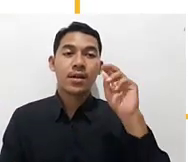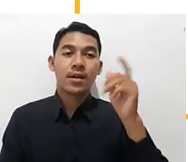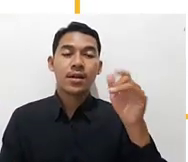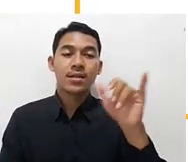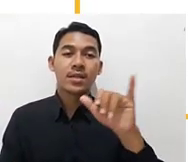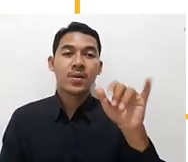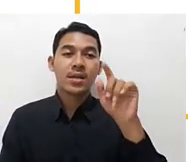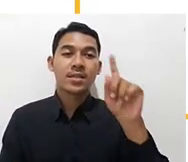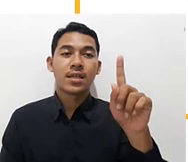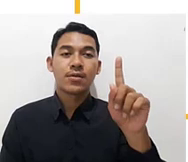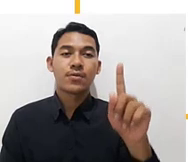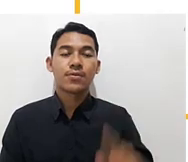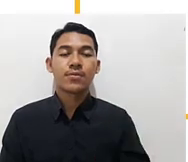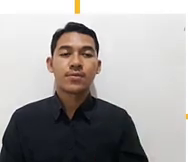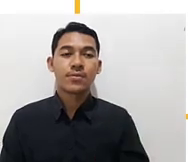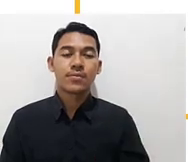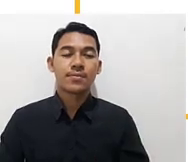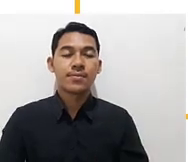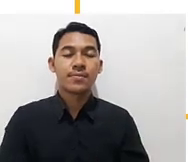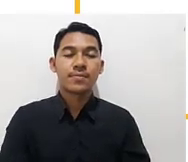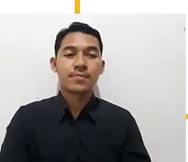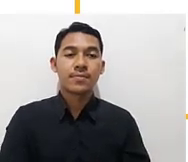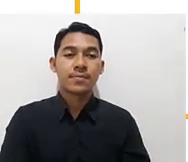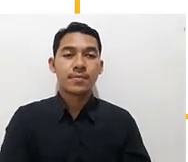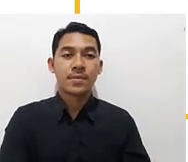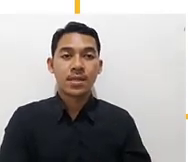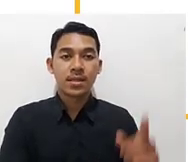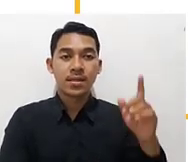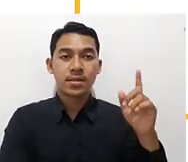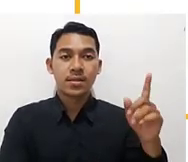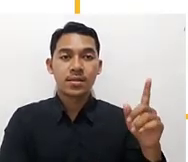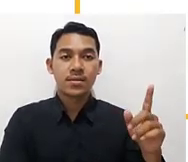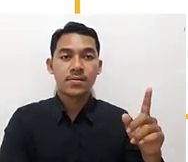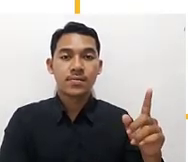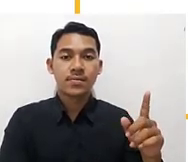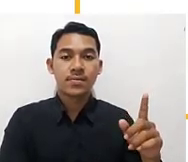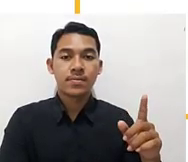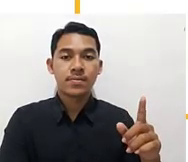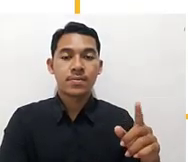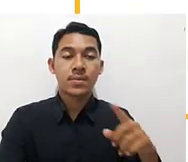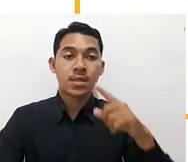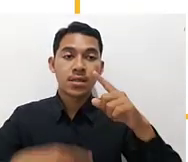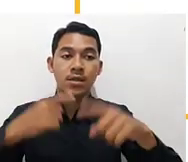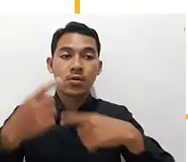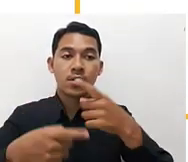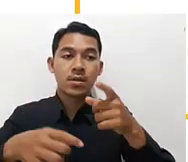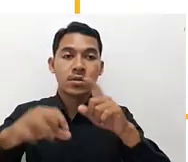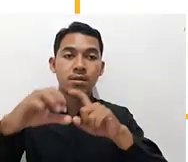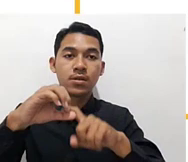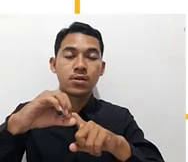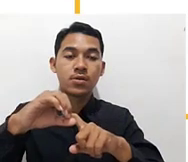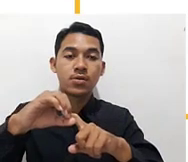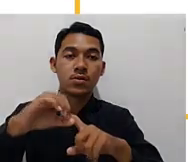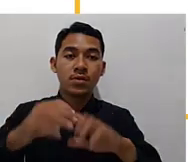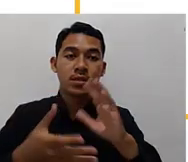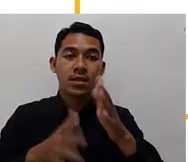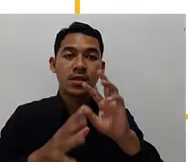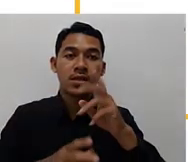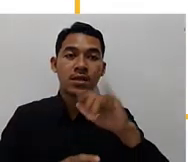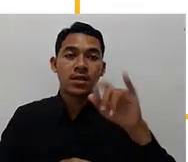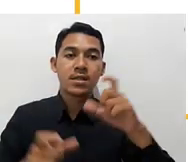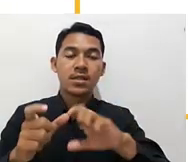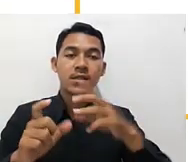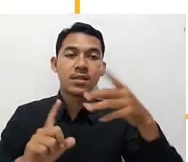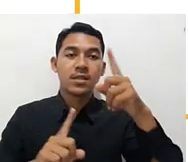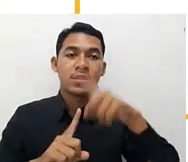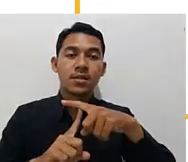dengan 1 nih ya. Nah, dia maka keluaran Q ya, dia tuh posisi di reset. Posisi di